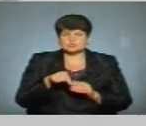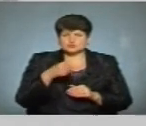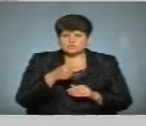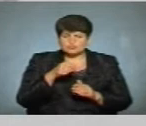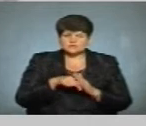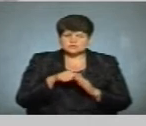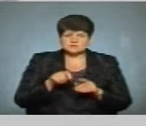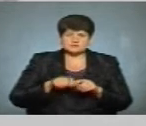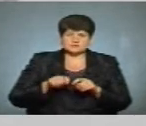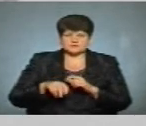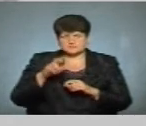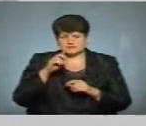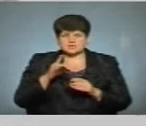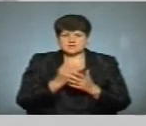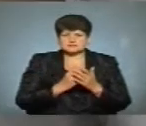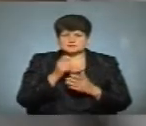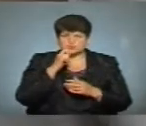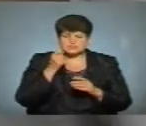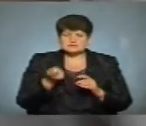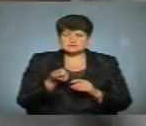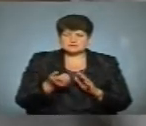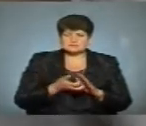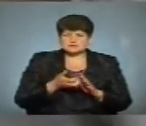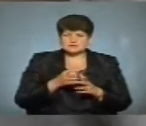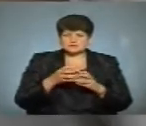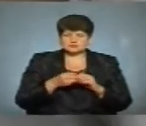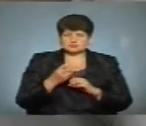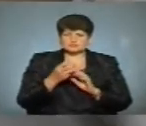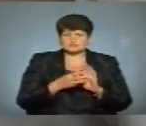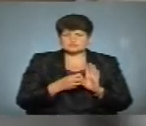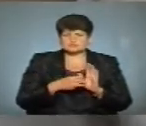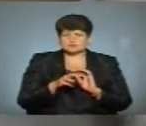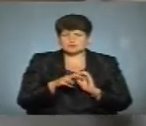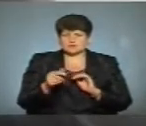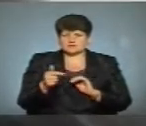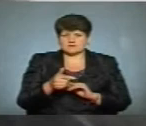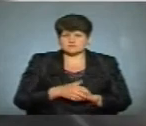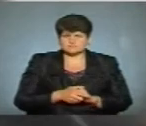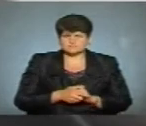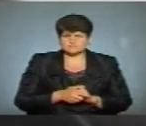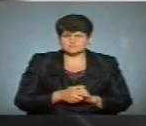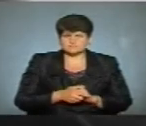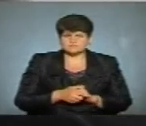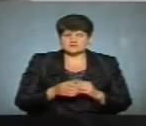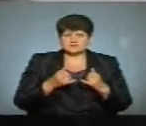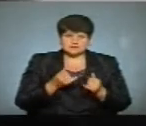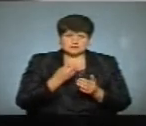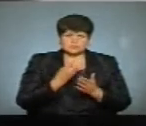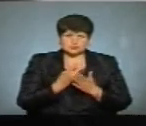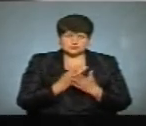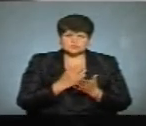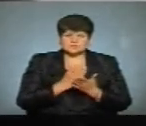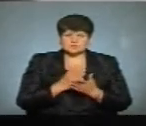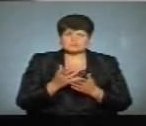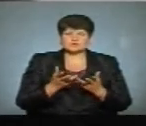перевірки у Держрезерві України. Каже, зерна не вистачало на суму понад 800 мільйонів гривень. Для наочності йдеться про